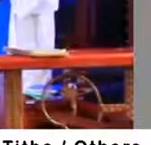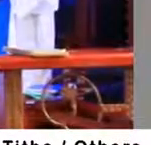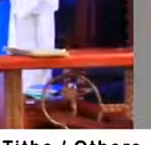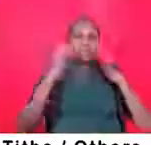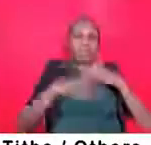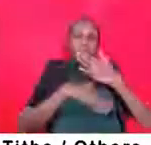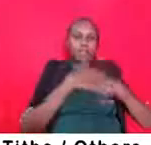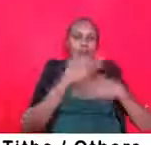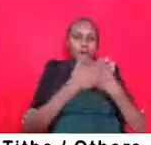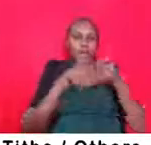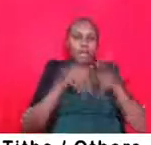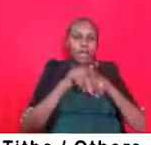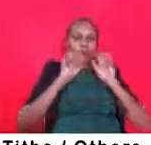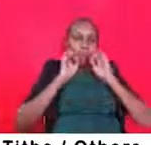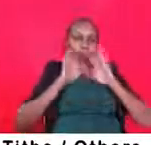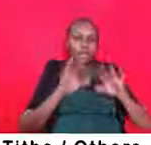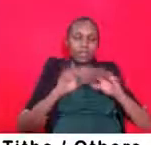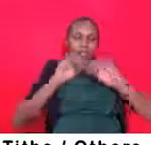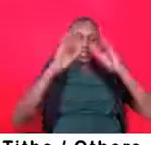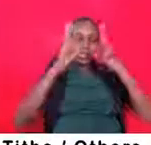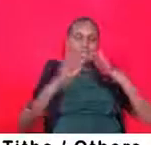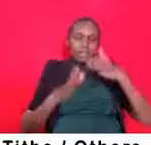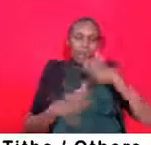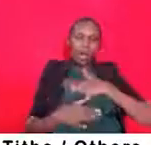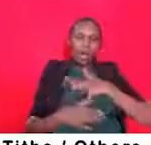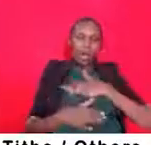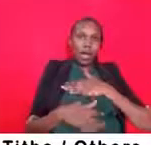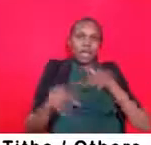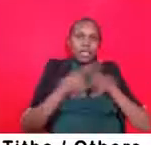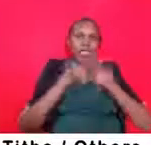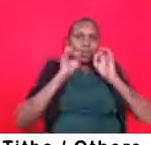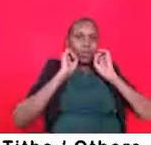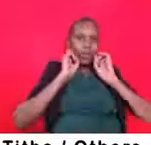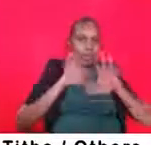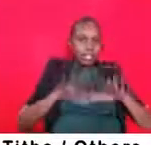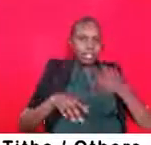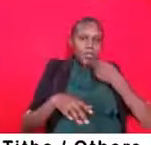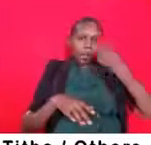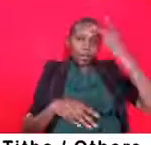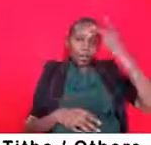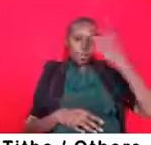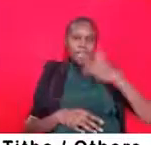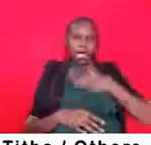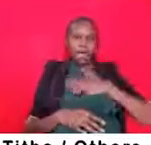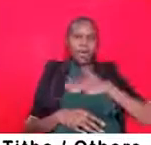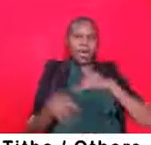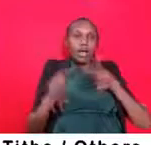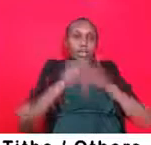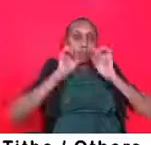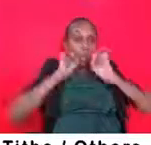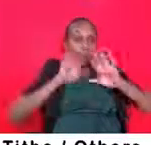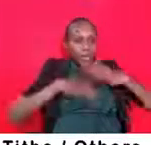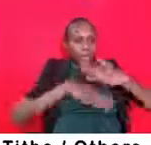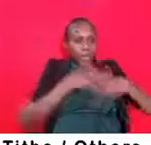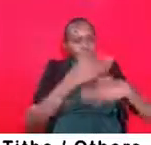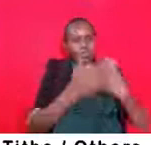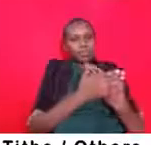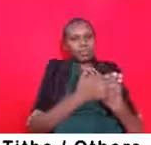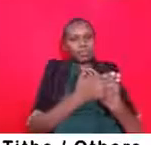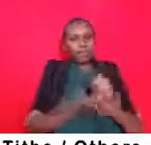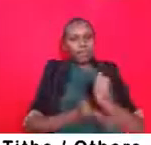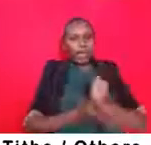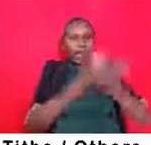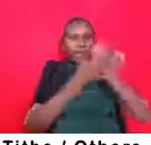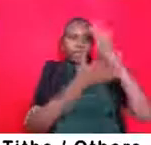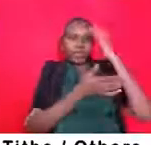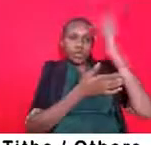wetu, ubariki walimu wetu, ubariki wazazi wetu, utubariki sisi. Tusaidie